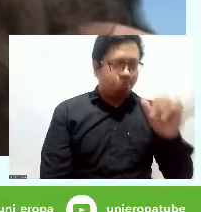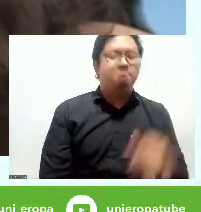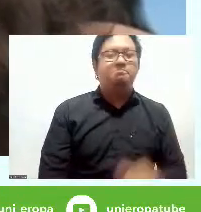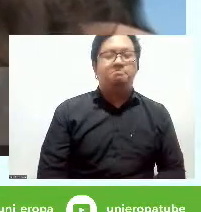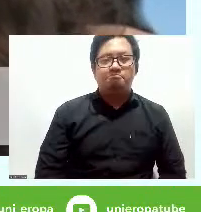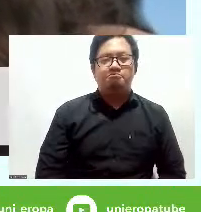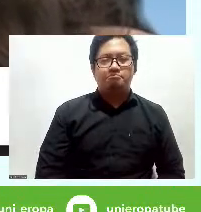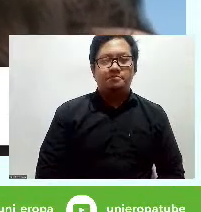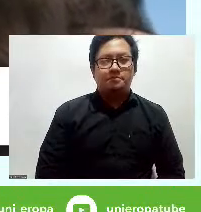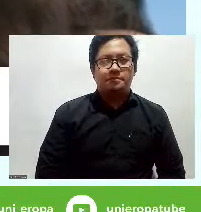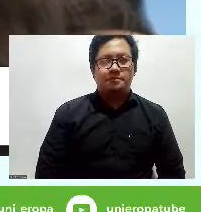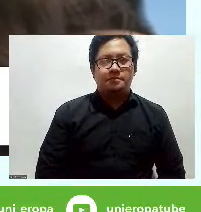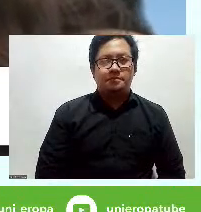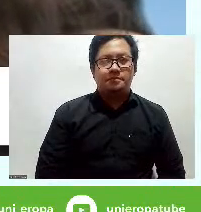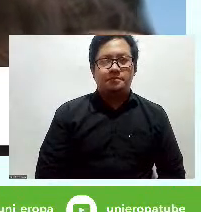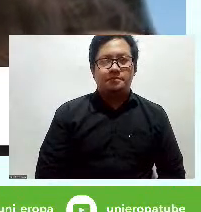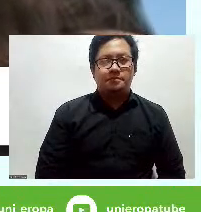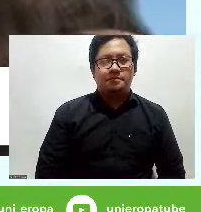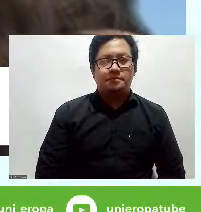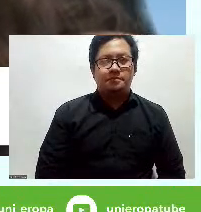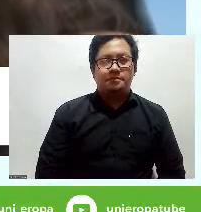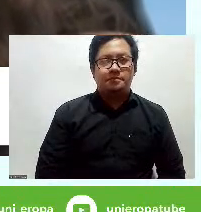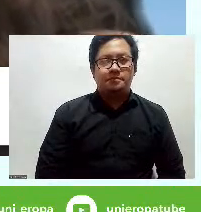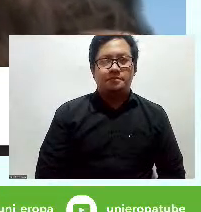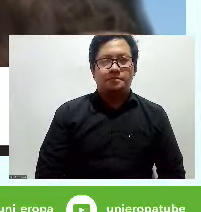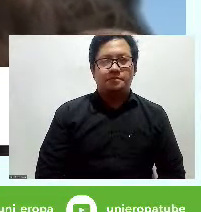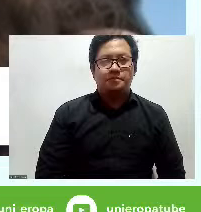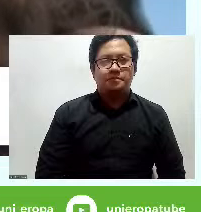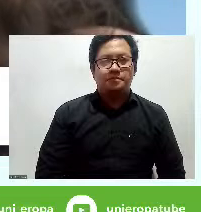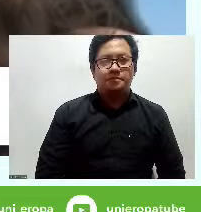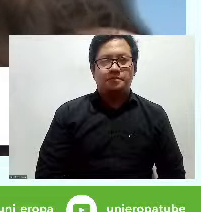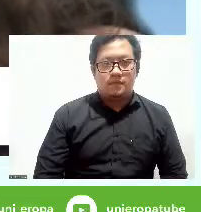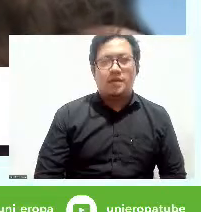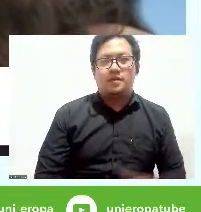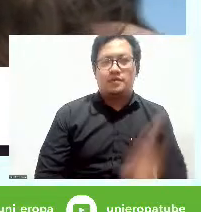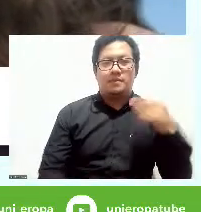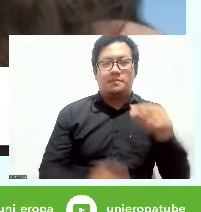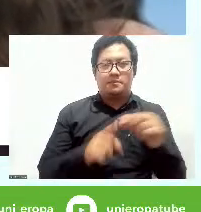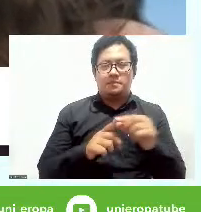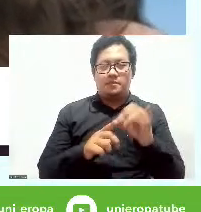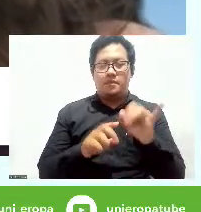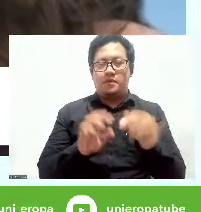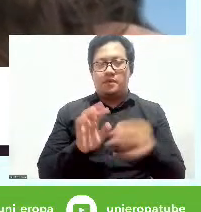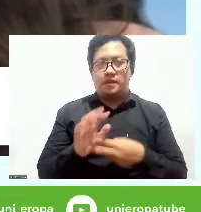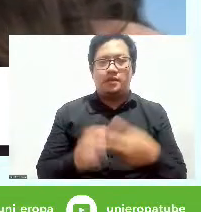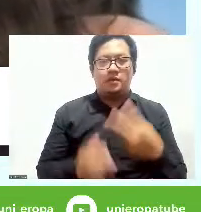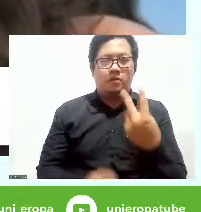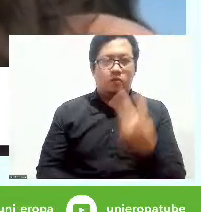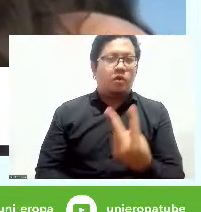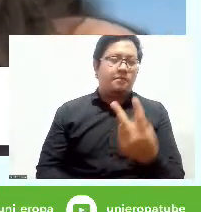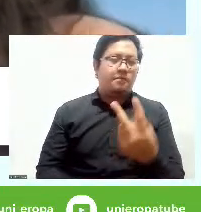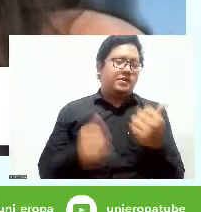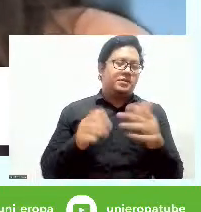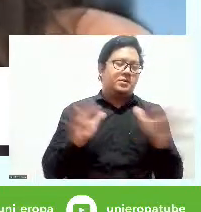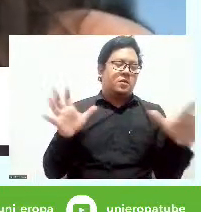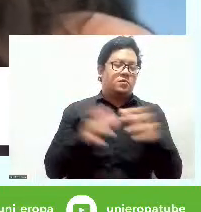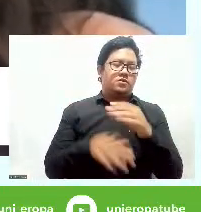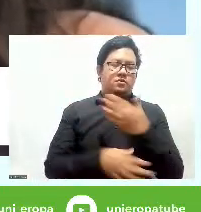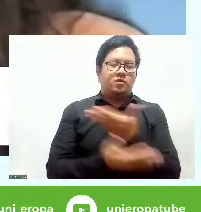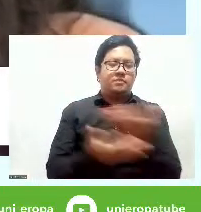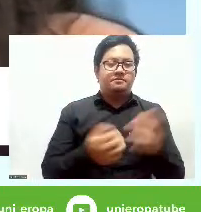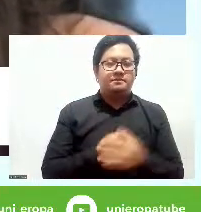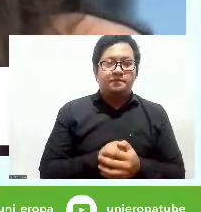juga berikutnya yang di Point kedua kalau mau join ke sih shoulder Gimana caranya nih teman-teman kalau join